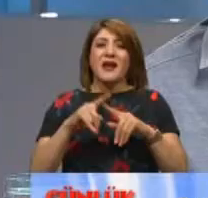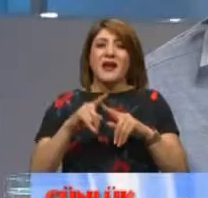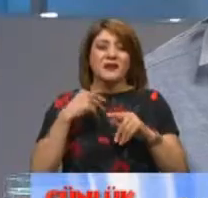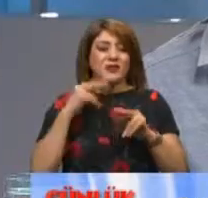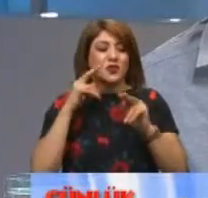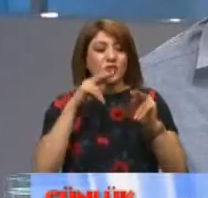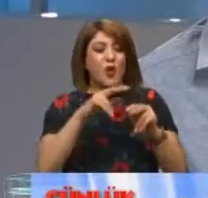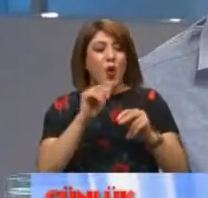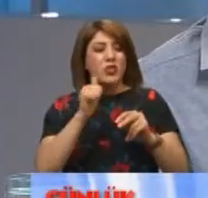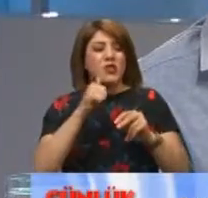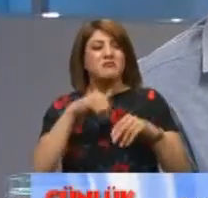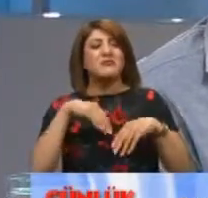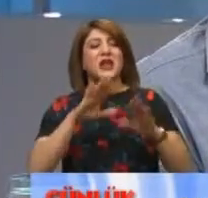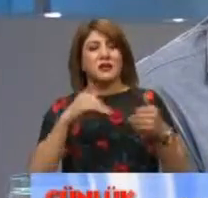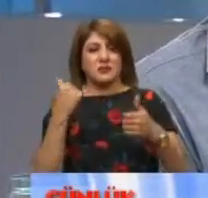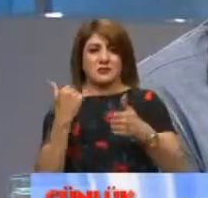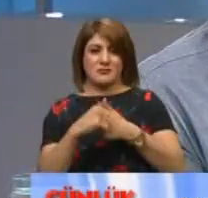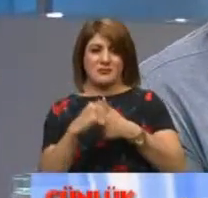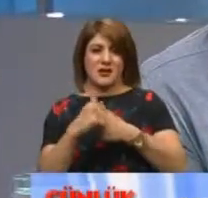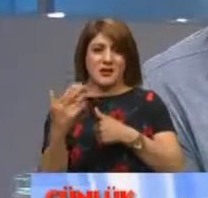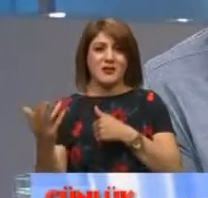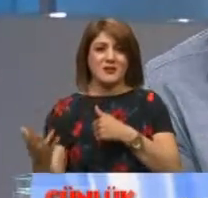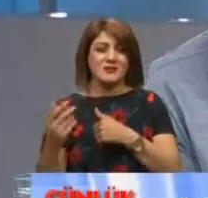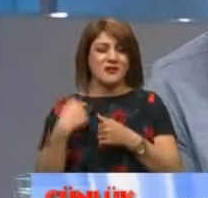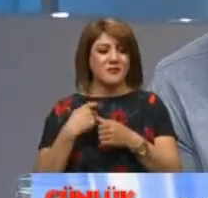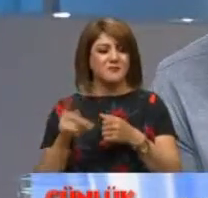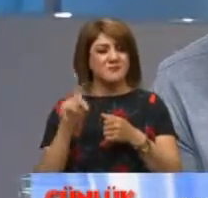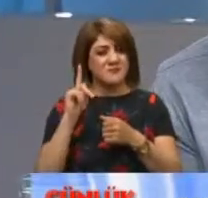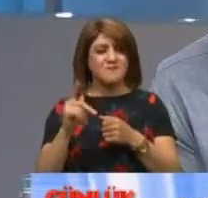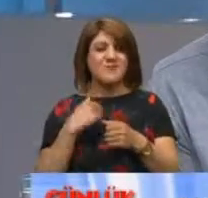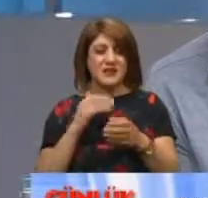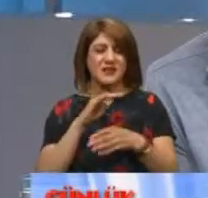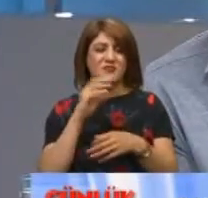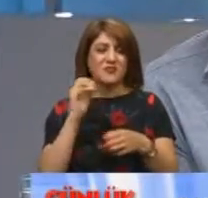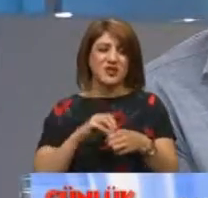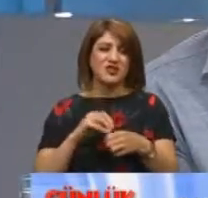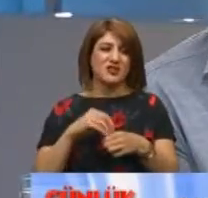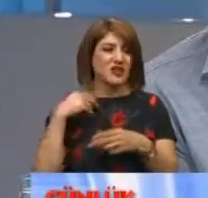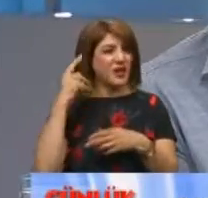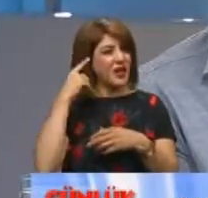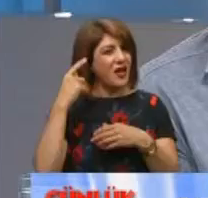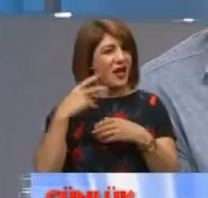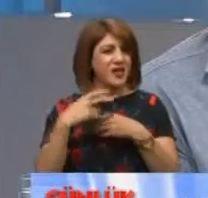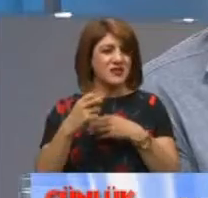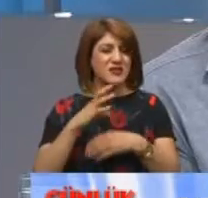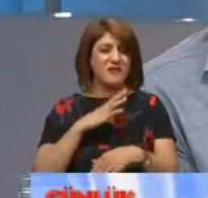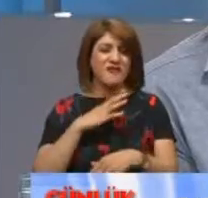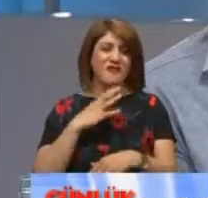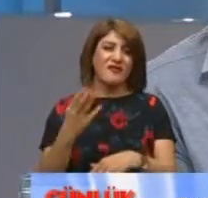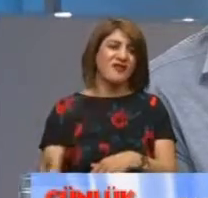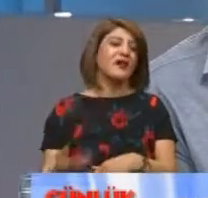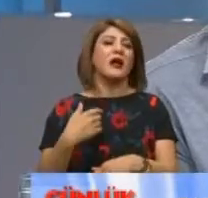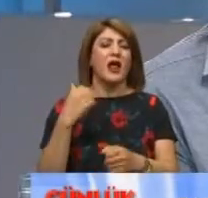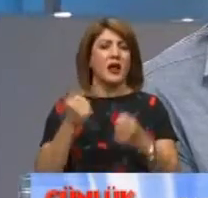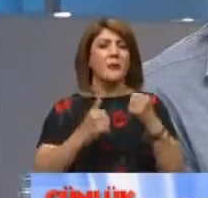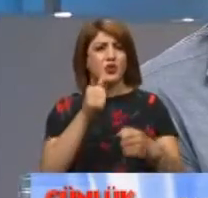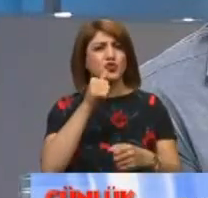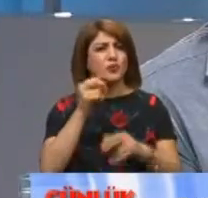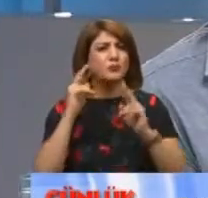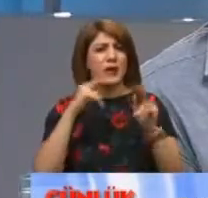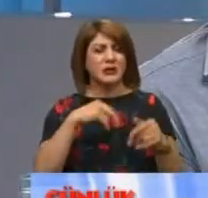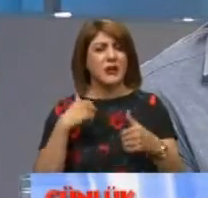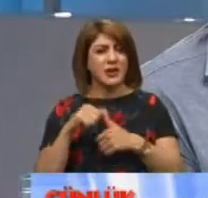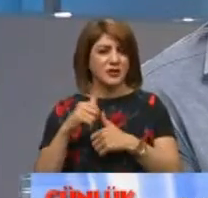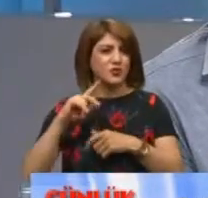önemine inanmayan bir eşiniz varsa diye. Ben onunla ilgili çok feci bir olay yaşadım. Gerçekten ya, ne olmuştu? Sorma. Ya şimdi eşim arada soruyor, arabanın suyuna baktırıyor musun diyor.